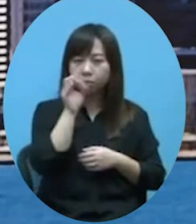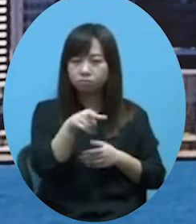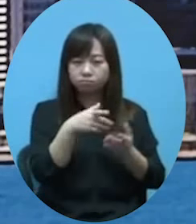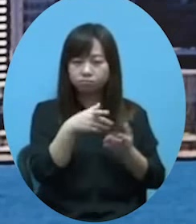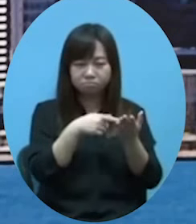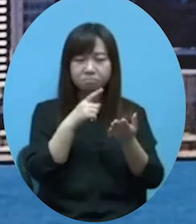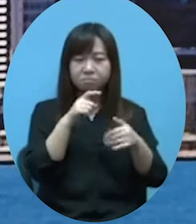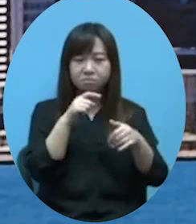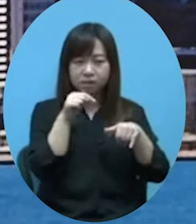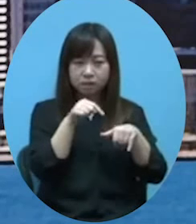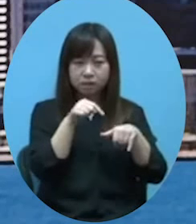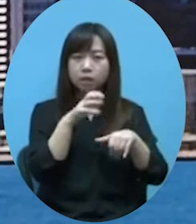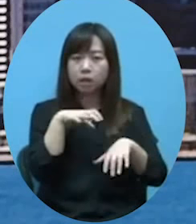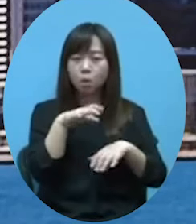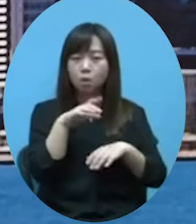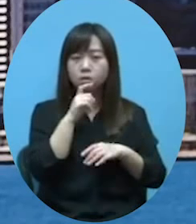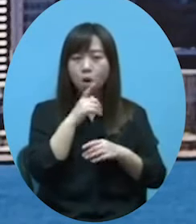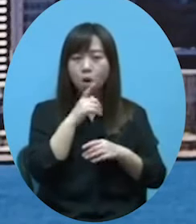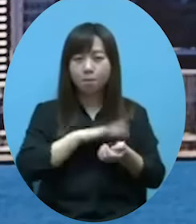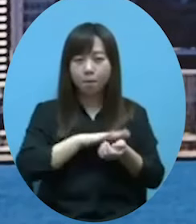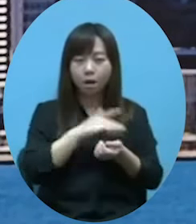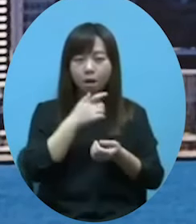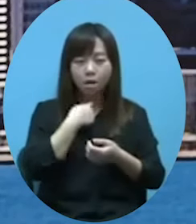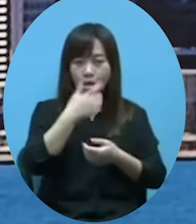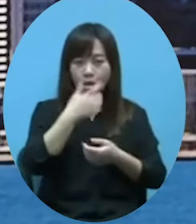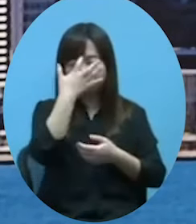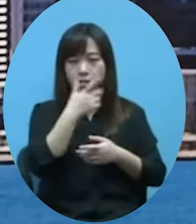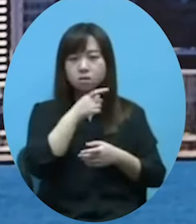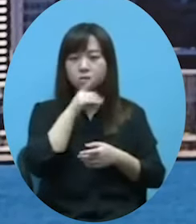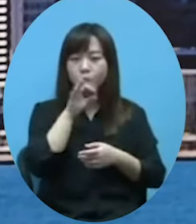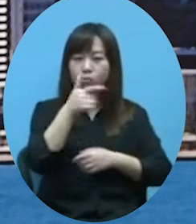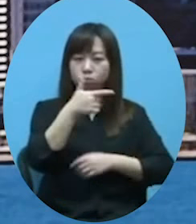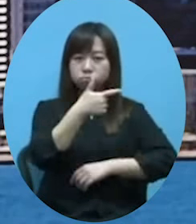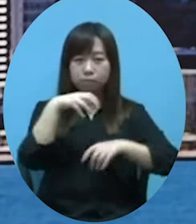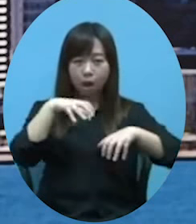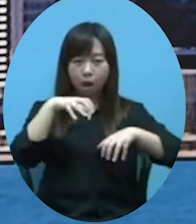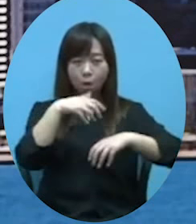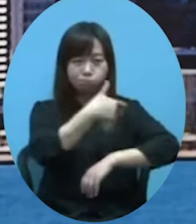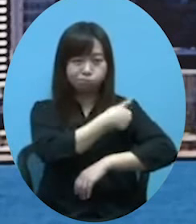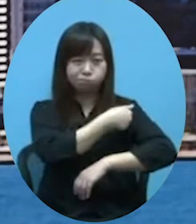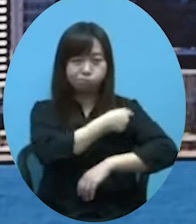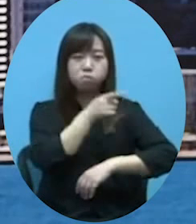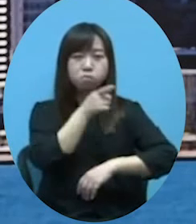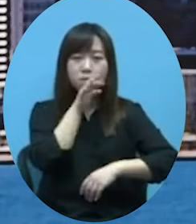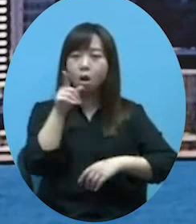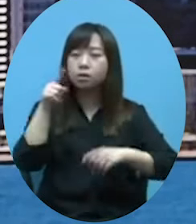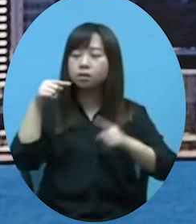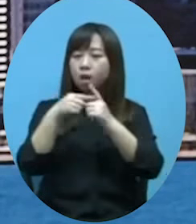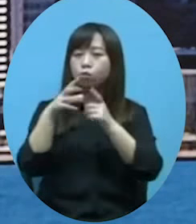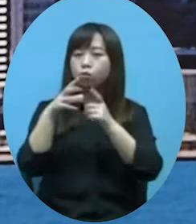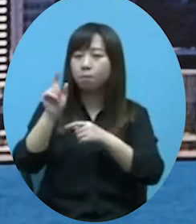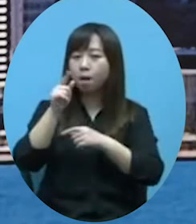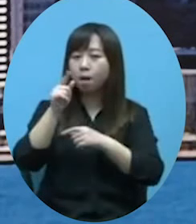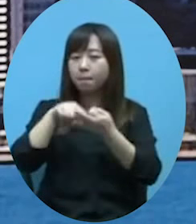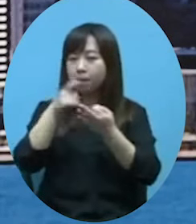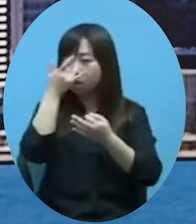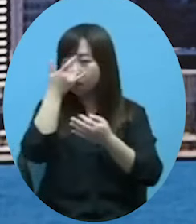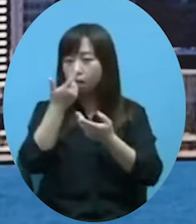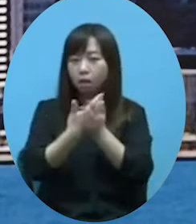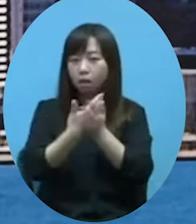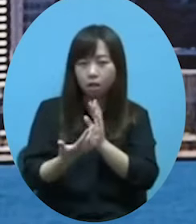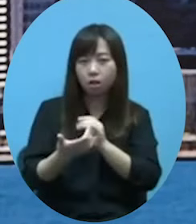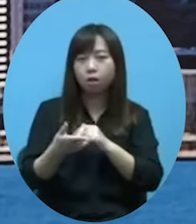症其實現在寵物界有沒有抗病毒的藥人就用尼巴胃臨干染素之